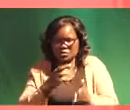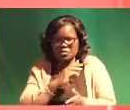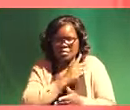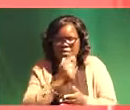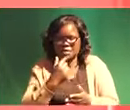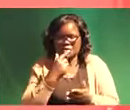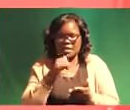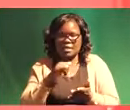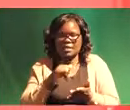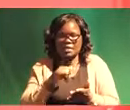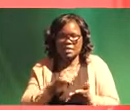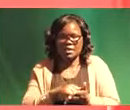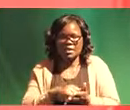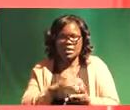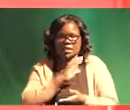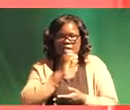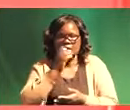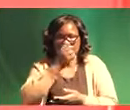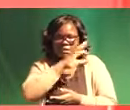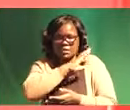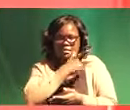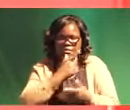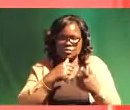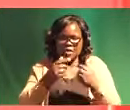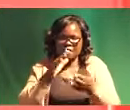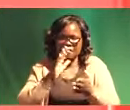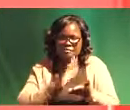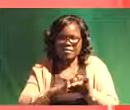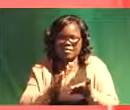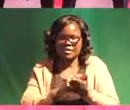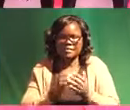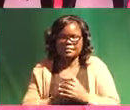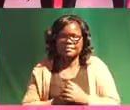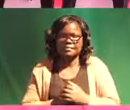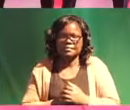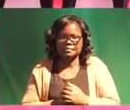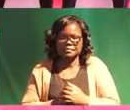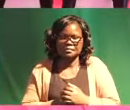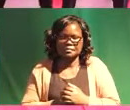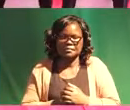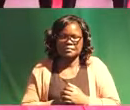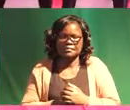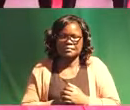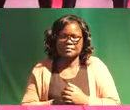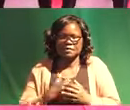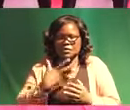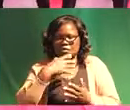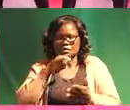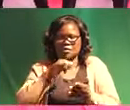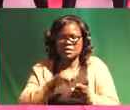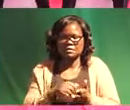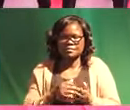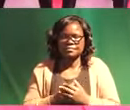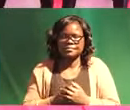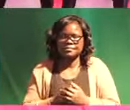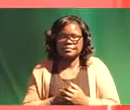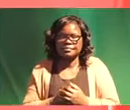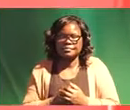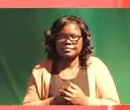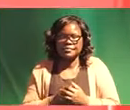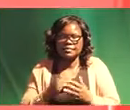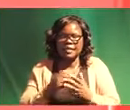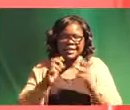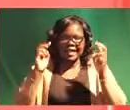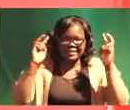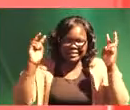hiyo stima ianguke hapa haraka iwezekanavyo. Ndiposa ile